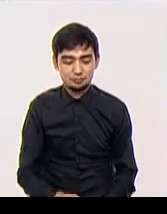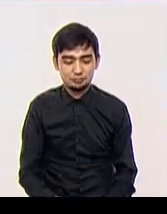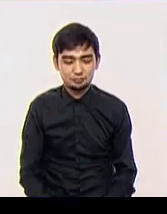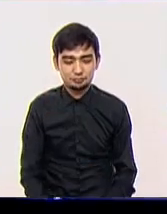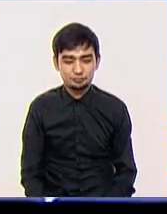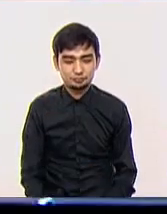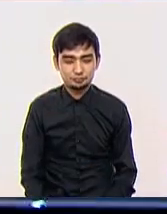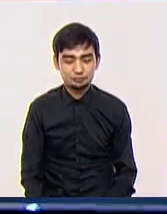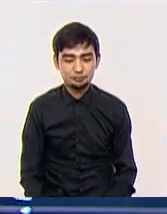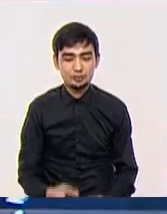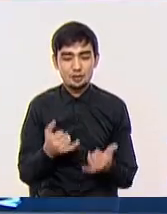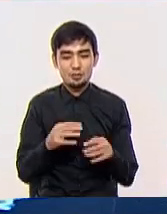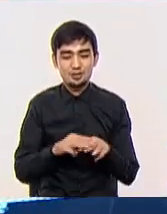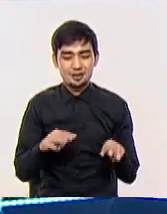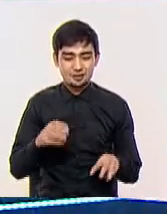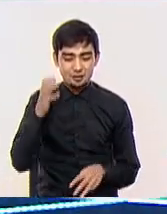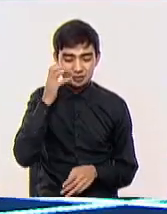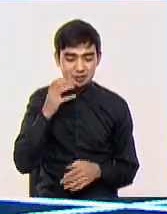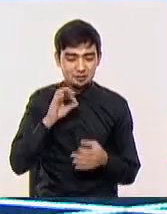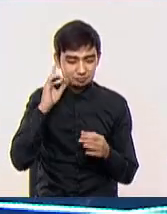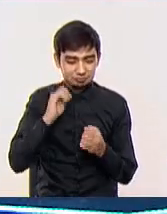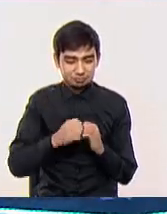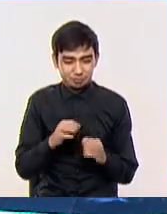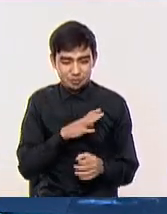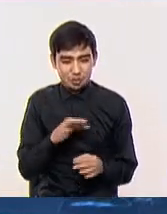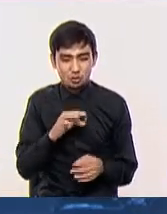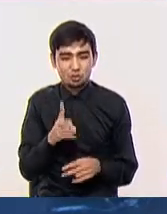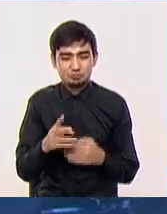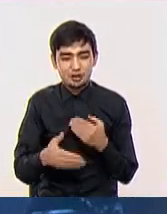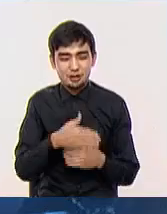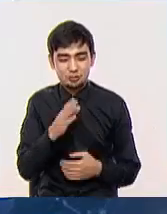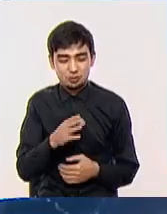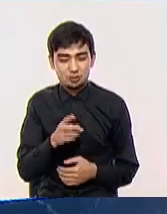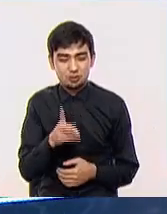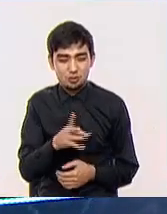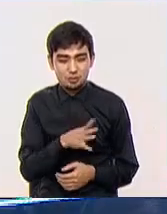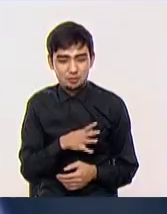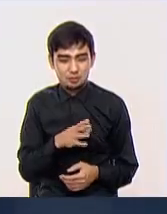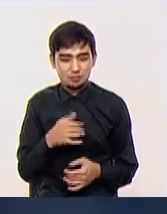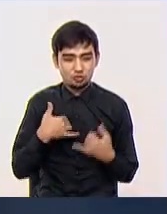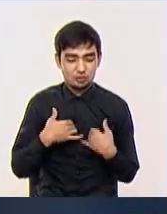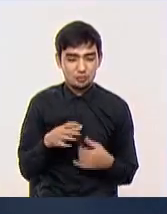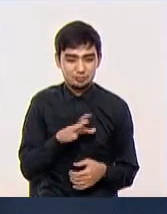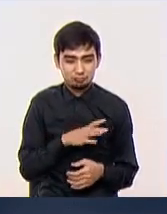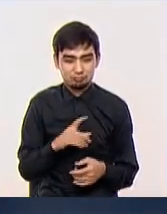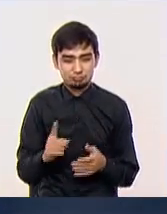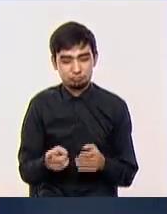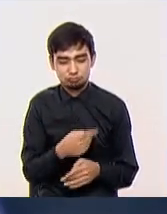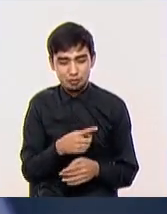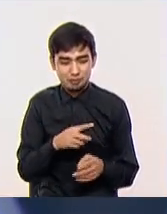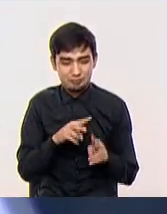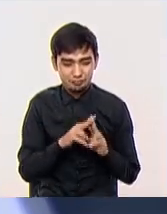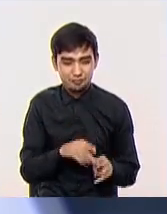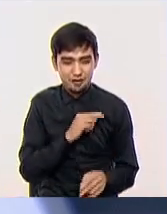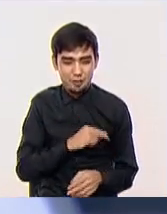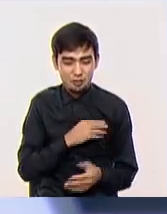между тем в министерстве образования напомнили что будут наказывать тех кто привлекает педагогов к несвойственные в работе с